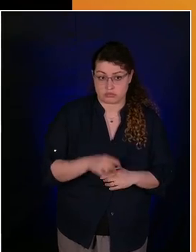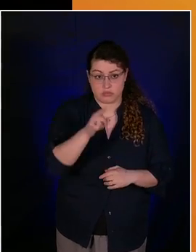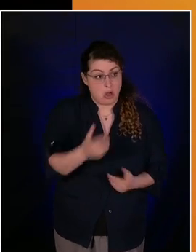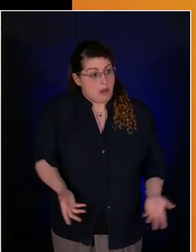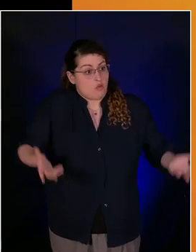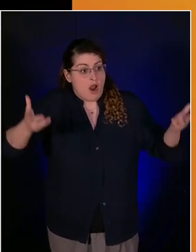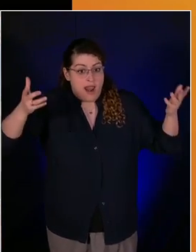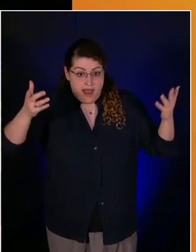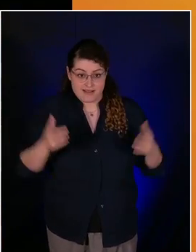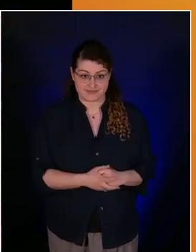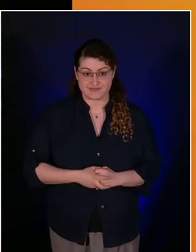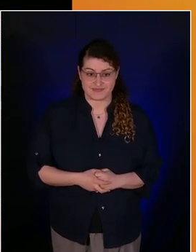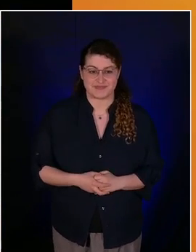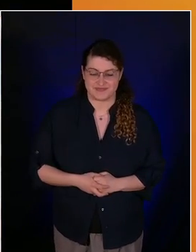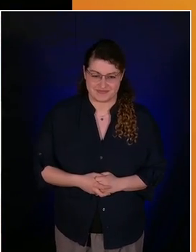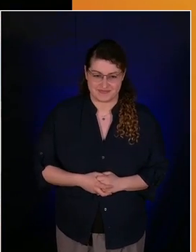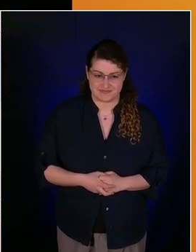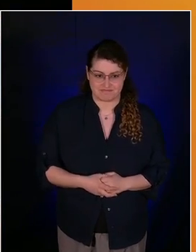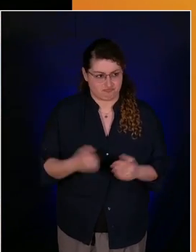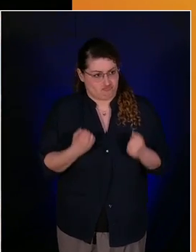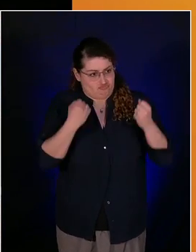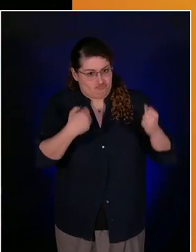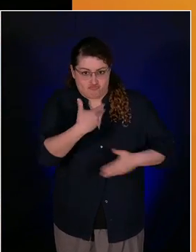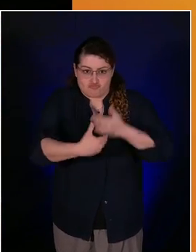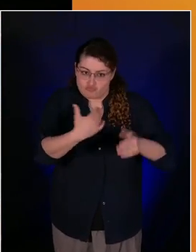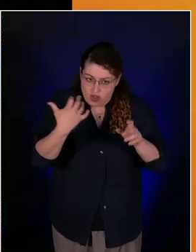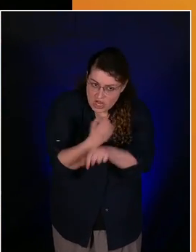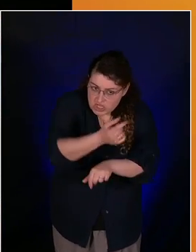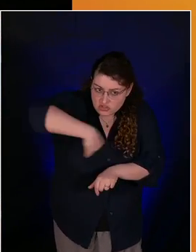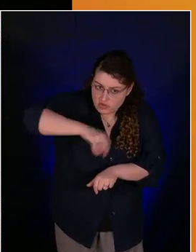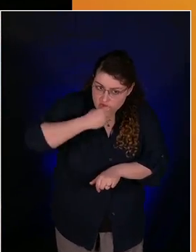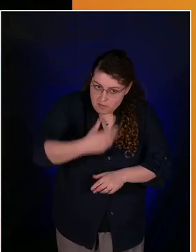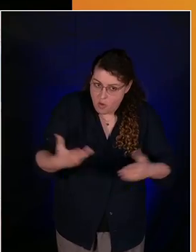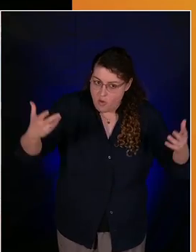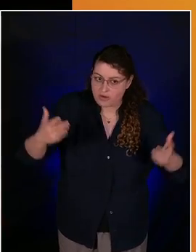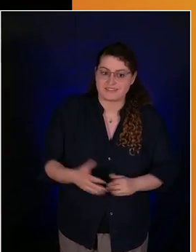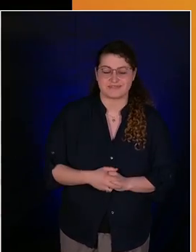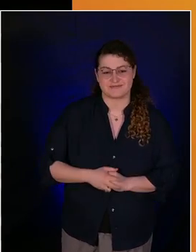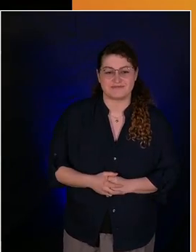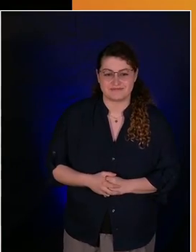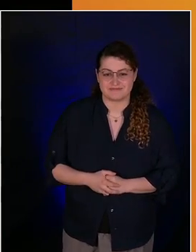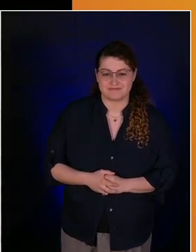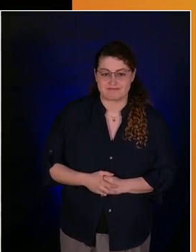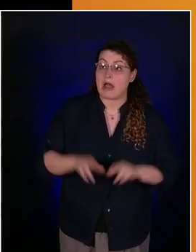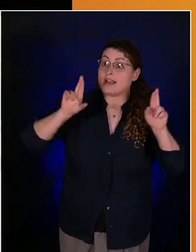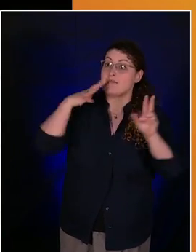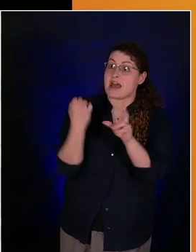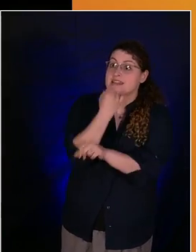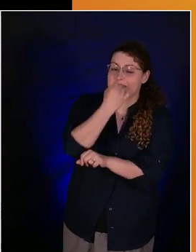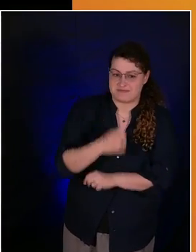ben alors avec un peu de bonne volonté je pense que on va y arriver les camarades on l'espère